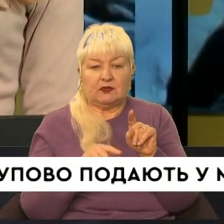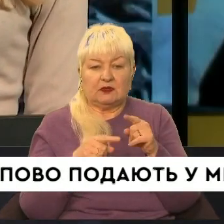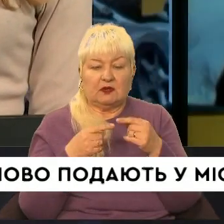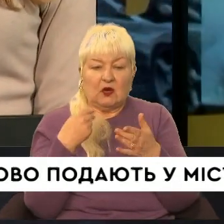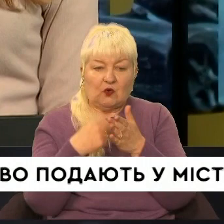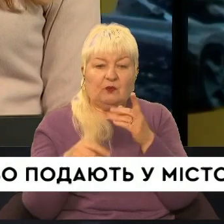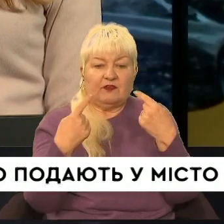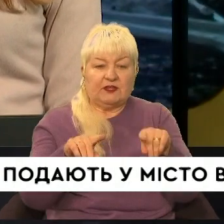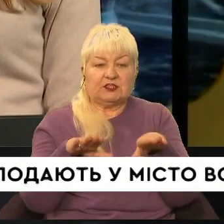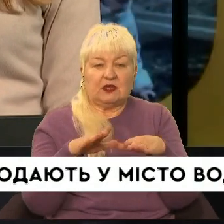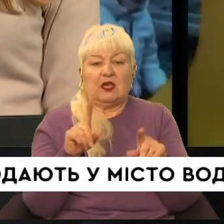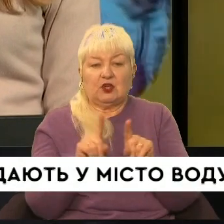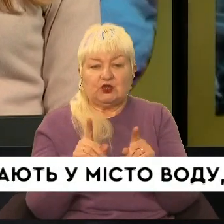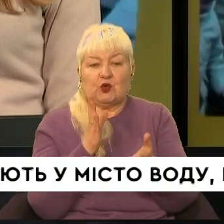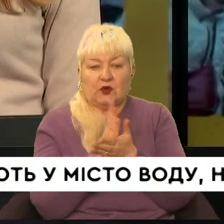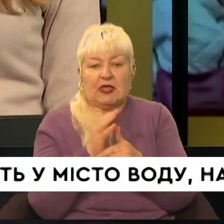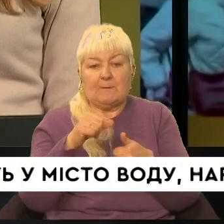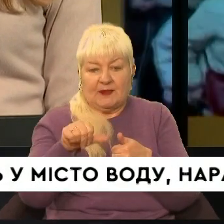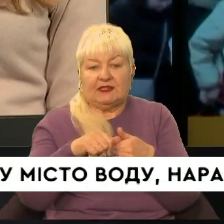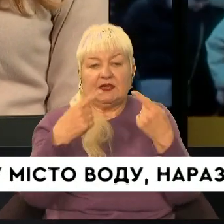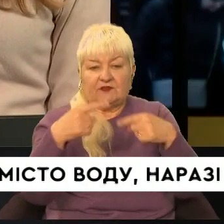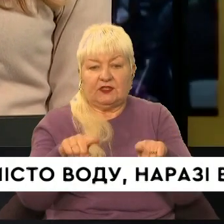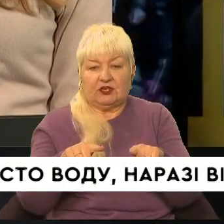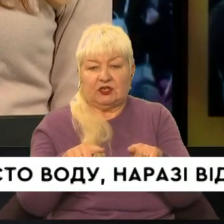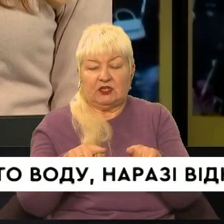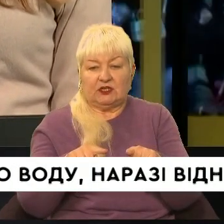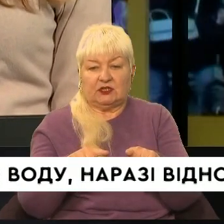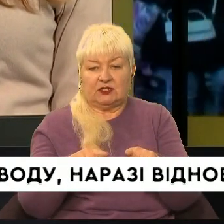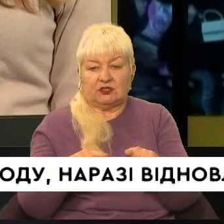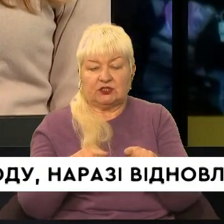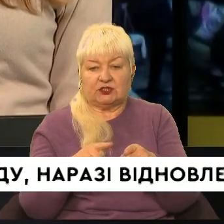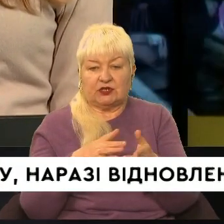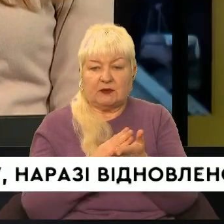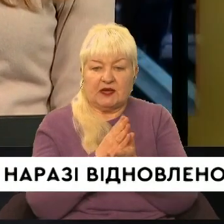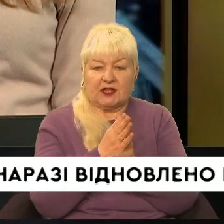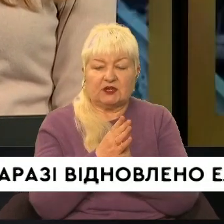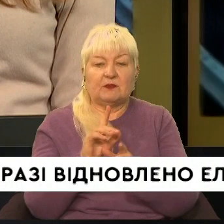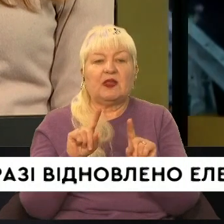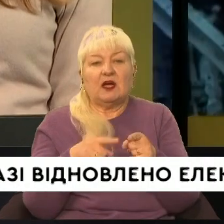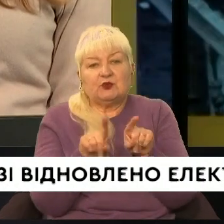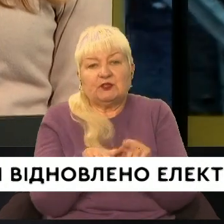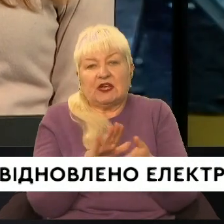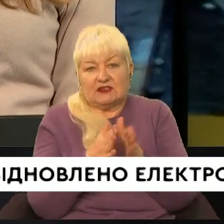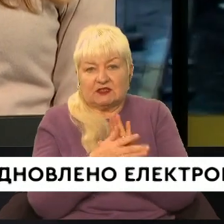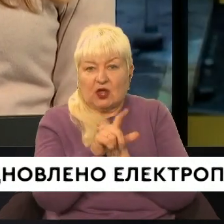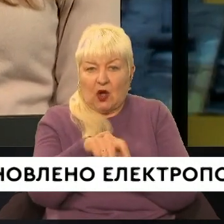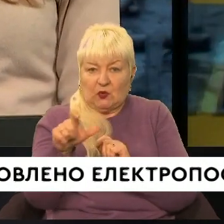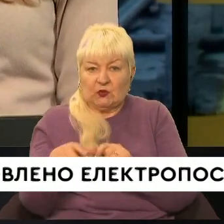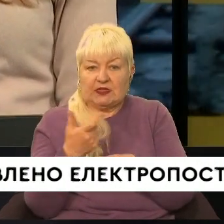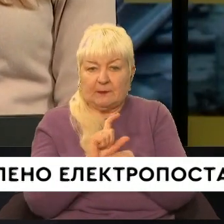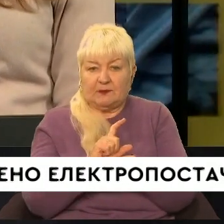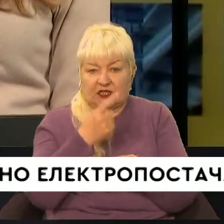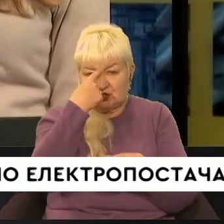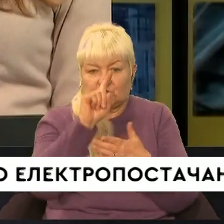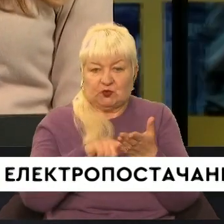там пальне є і в інших мережах. Да? Тобто можна і там купити. А чому така ситуація? Люди більше довіряють відомим брендам, навіть